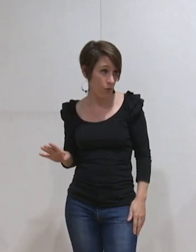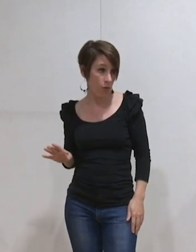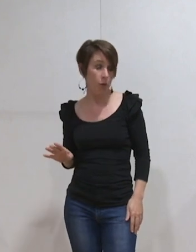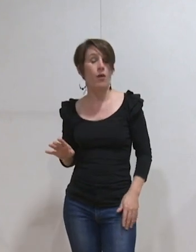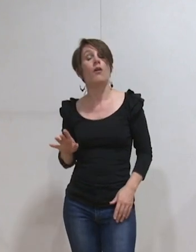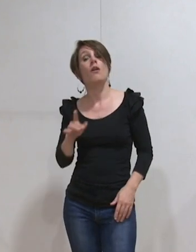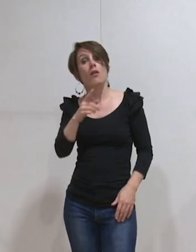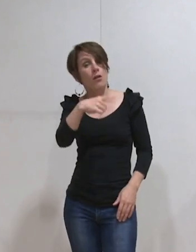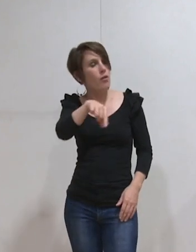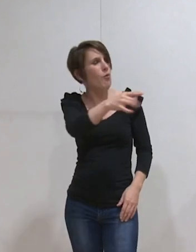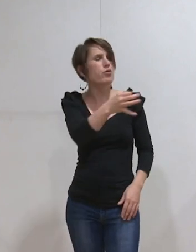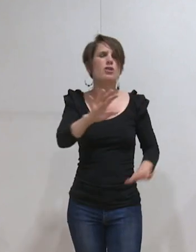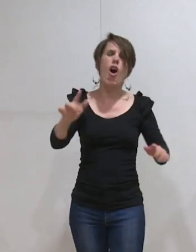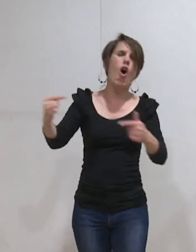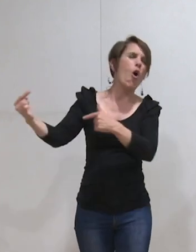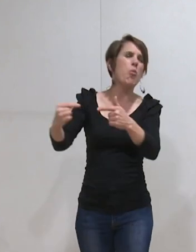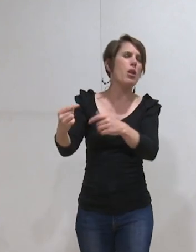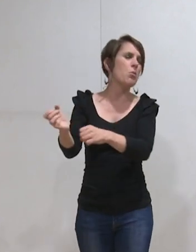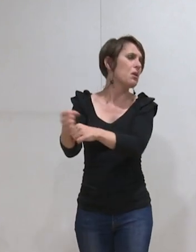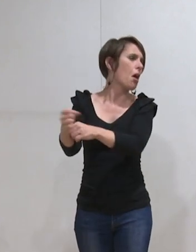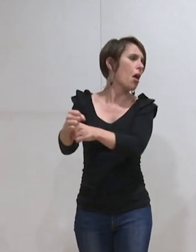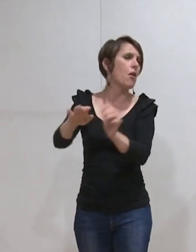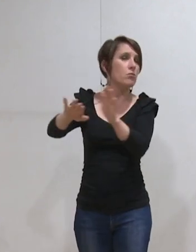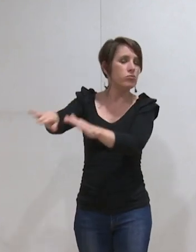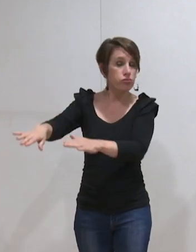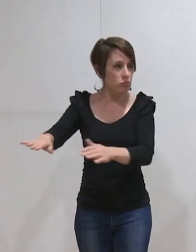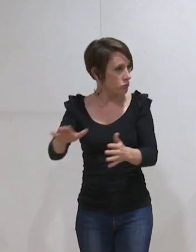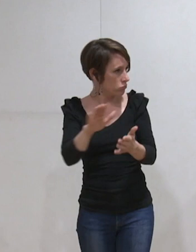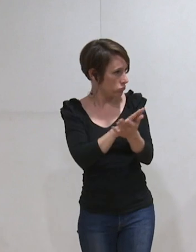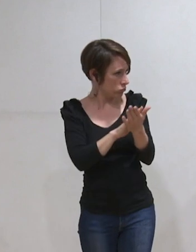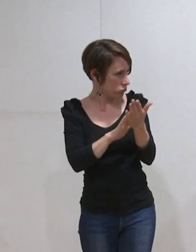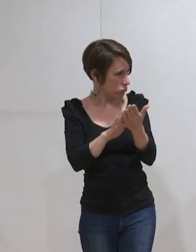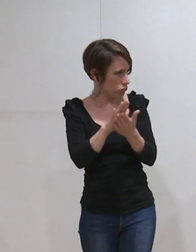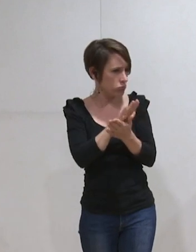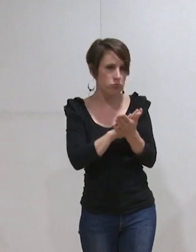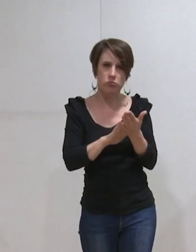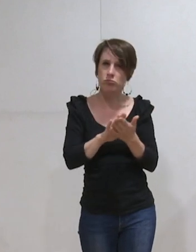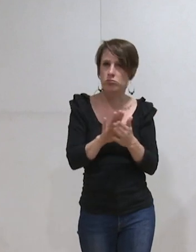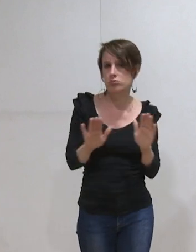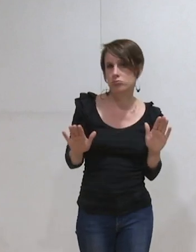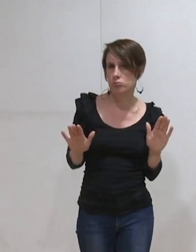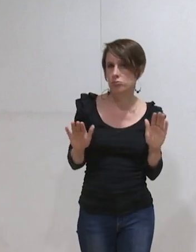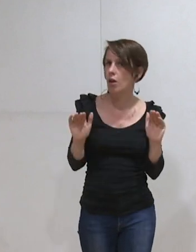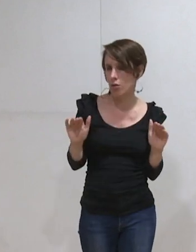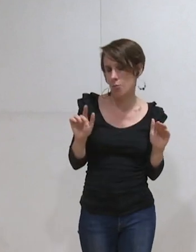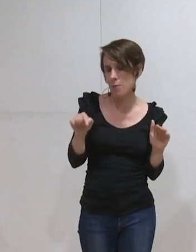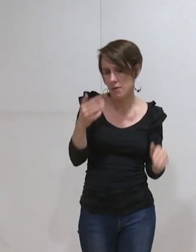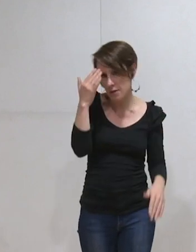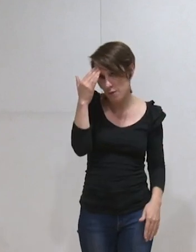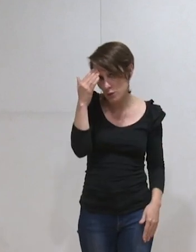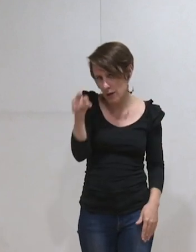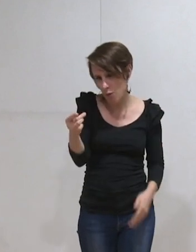laissons de côté les Pol qui nintéresse personne excusez-moi mais il faut quand même savoir où on est